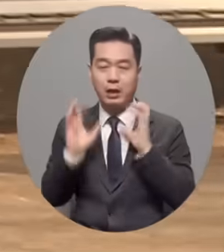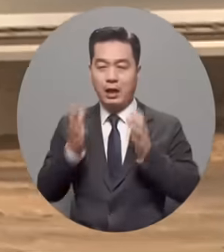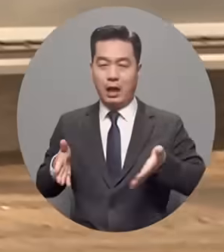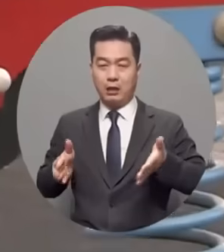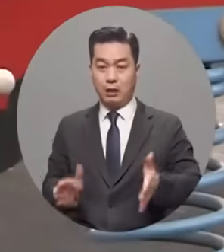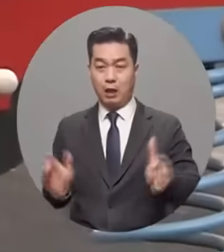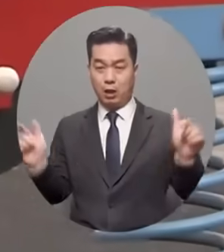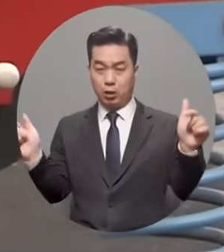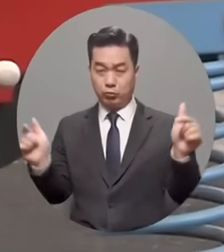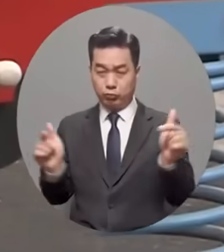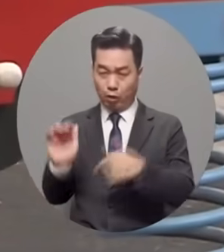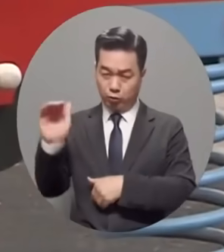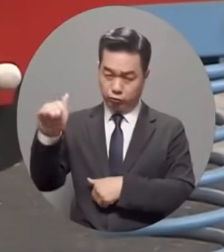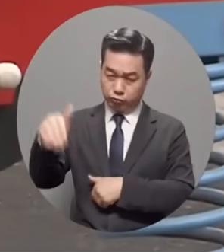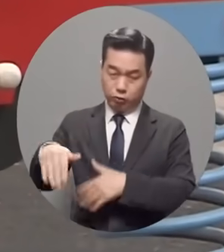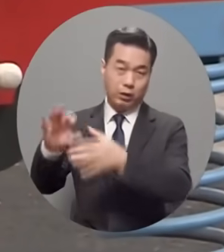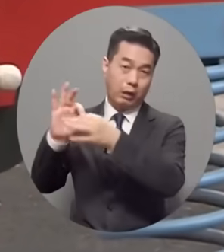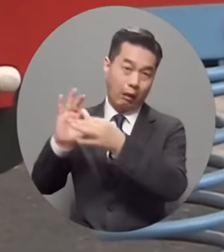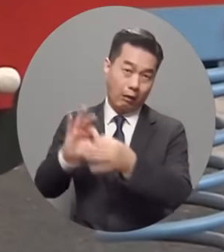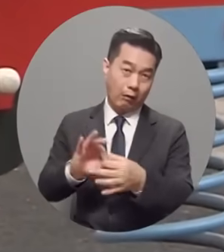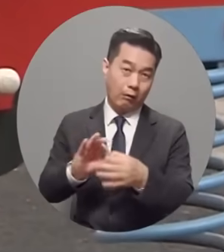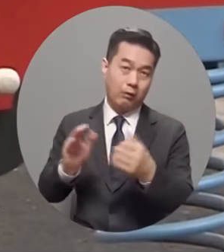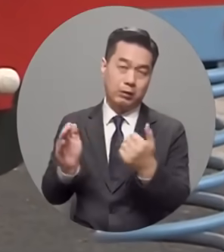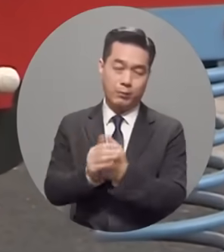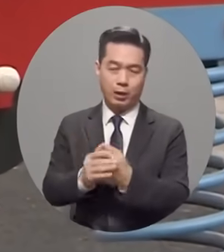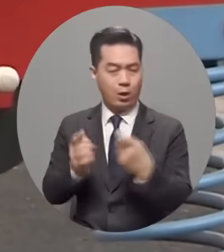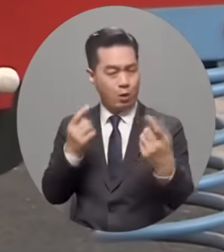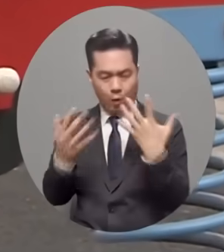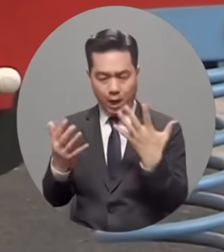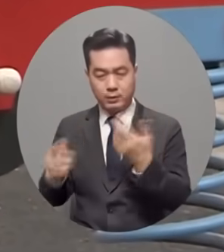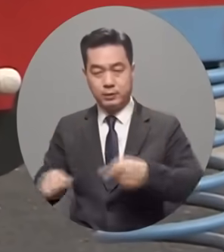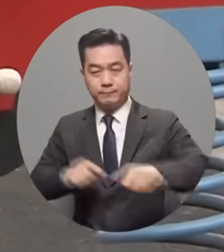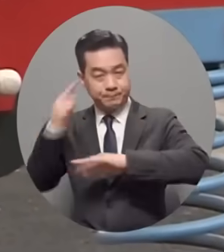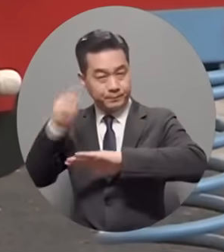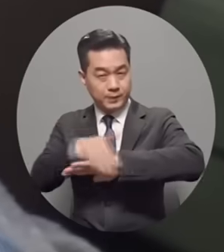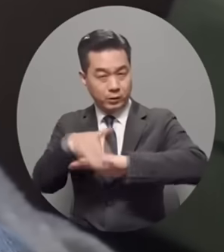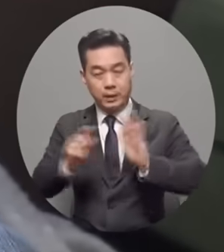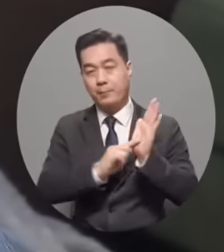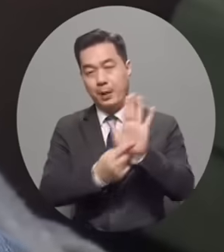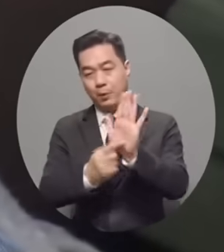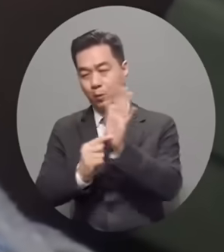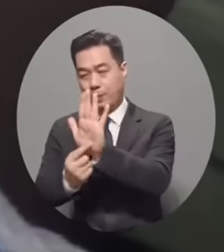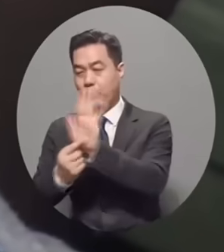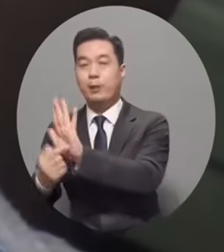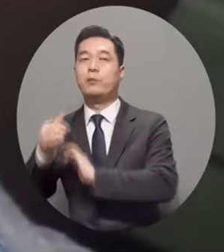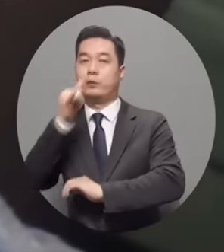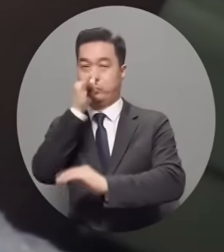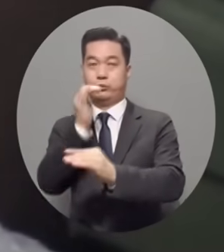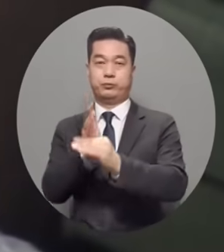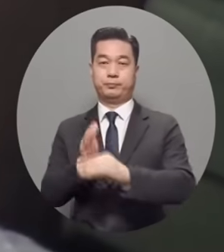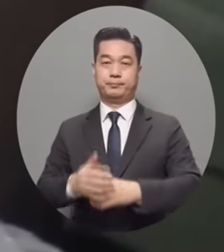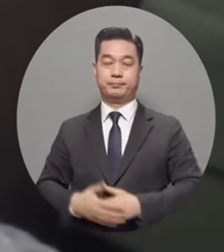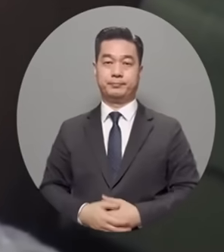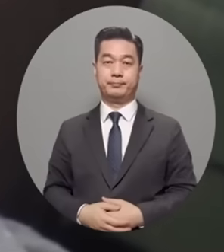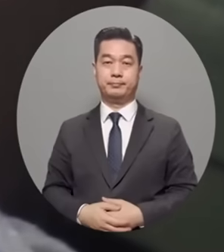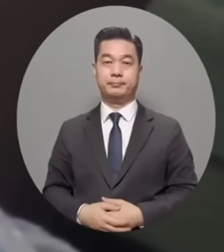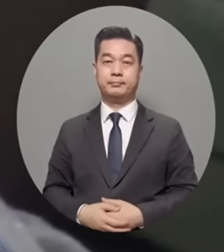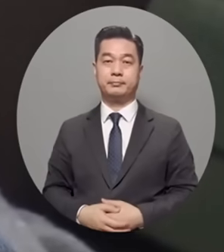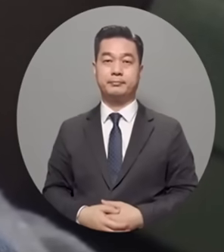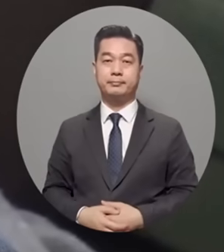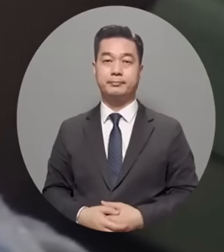추세를 반전시키기 어렵다며 파격적인 정책을 계속 내놓고 있습니다. 도쿄에서 MBC 뉴스 현영준입니다.